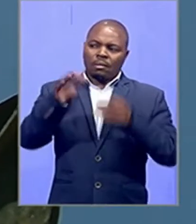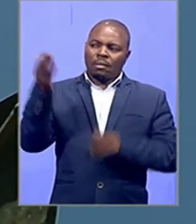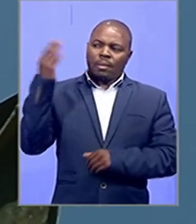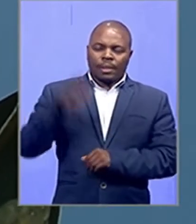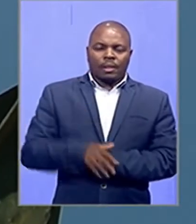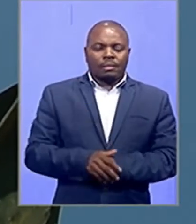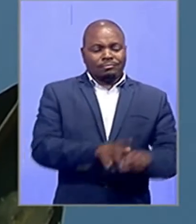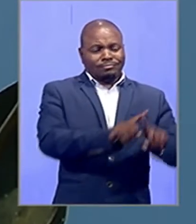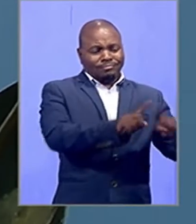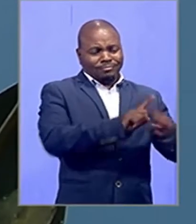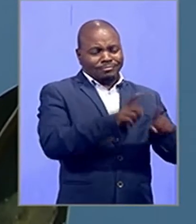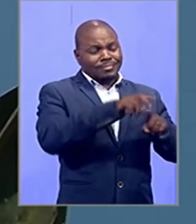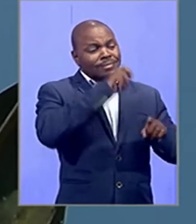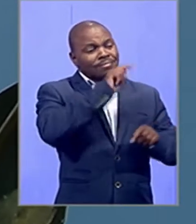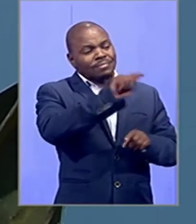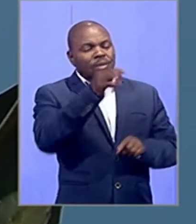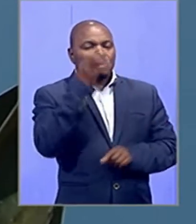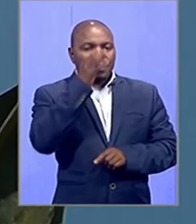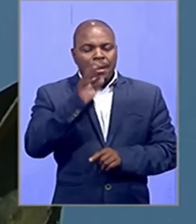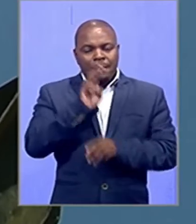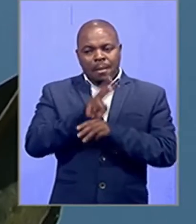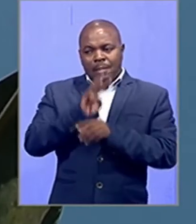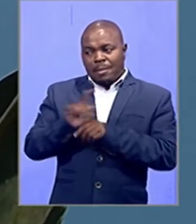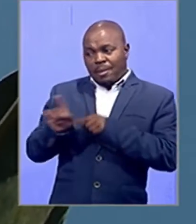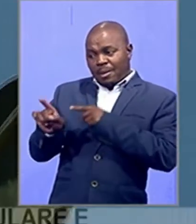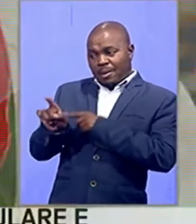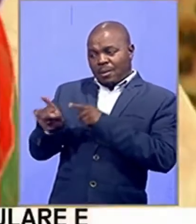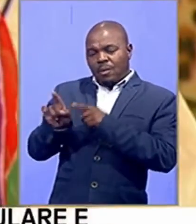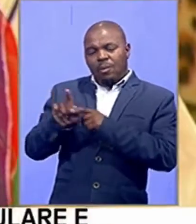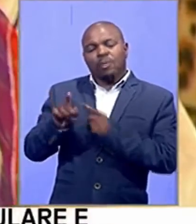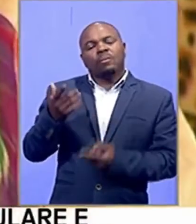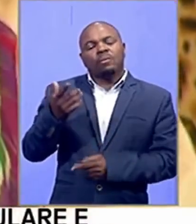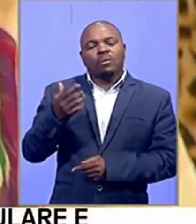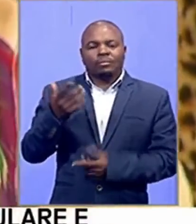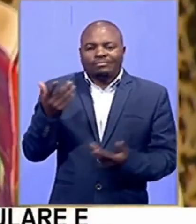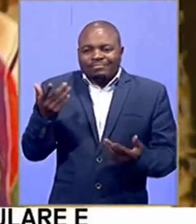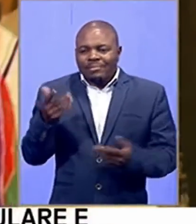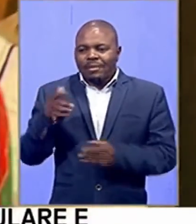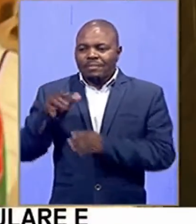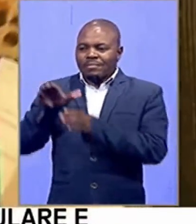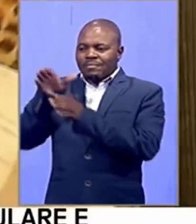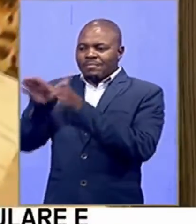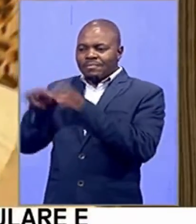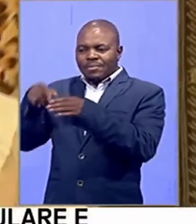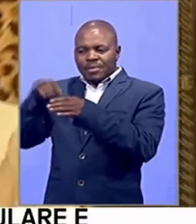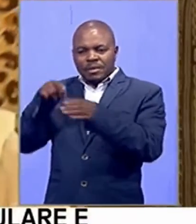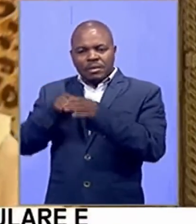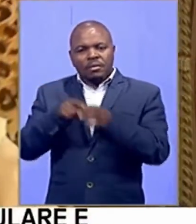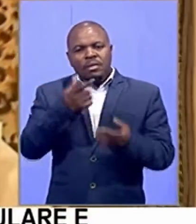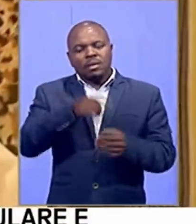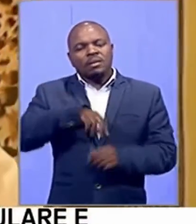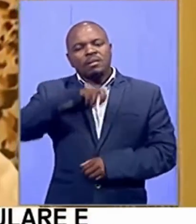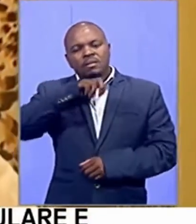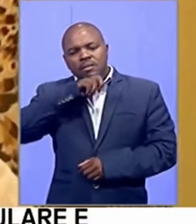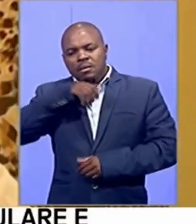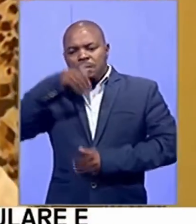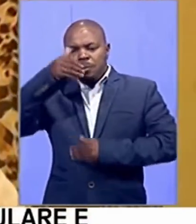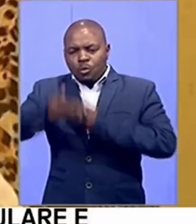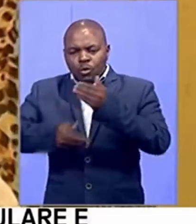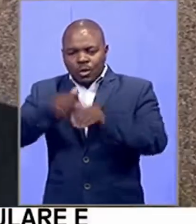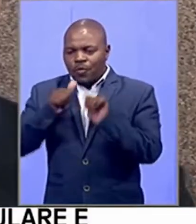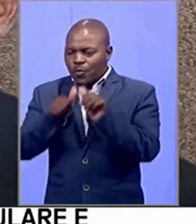a farologaneng a re letlhakore lwa ga mmagwe Victor Thulare wa boraro le reteletswe ke go latela dintlhakaelo tsa ntlo ya segosi sa